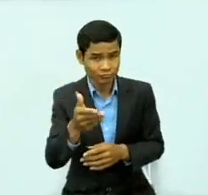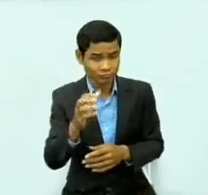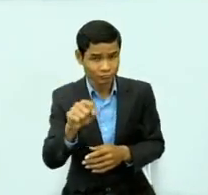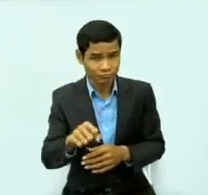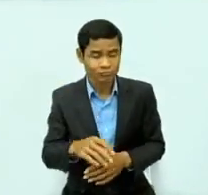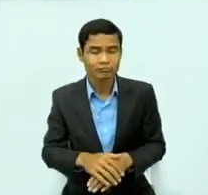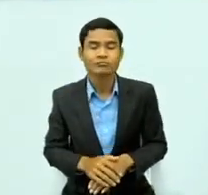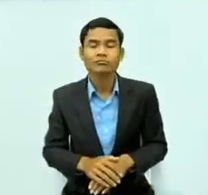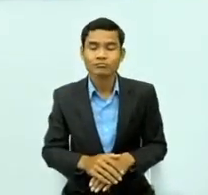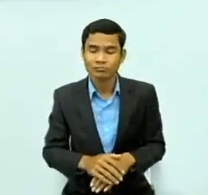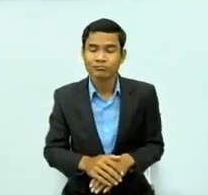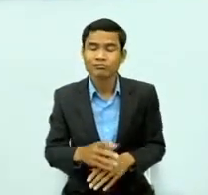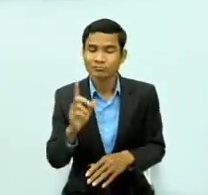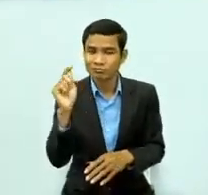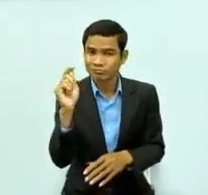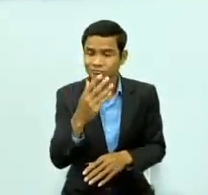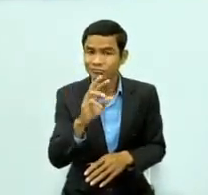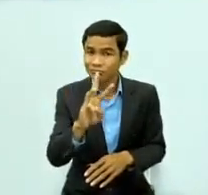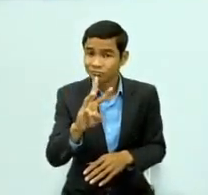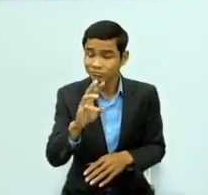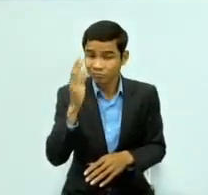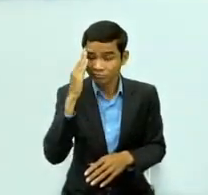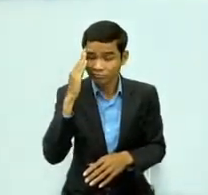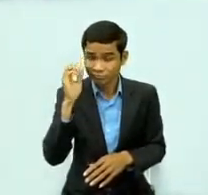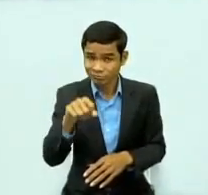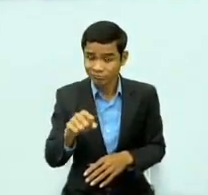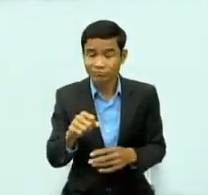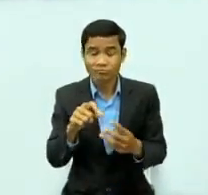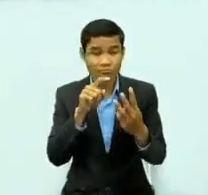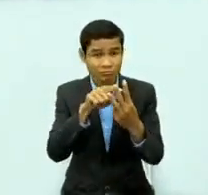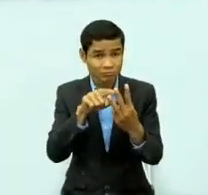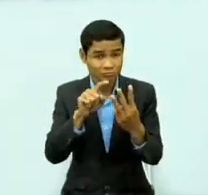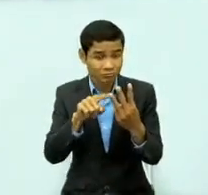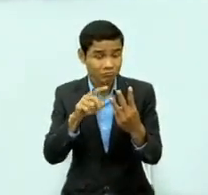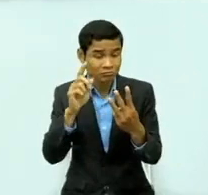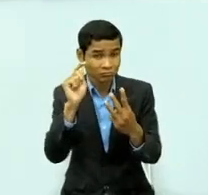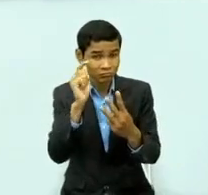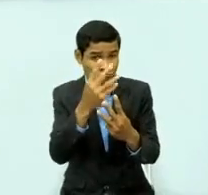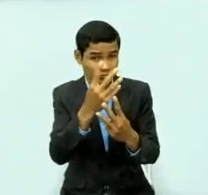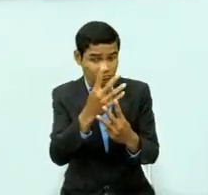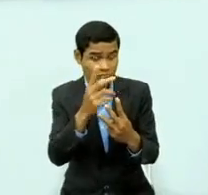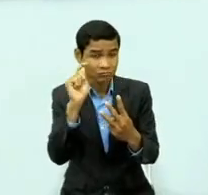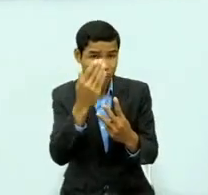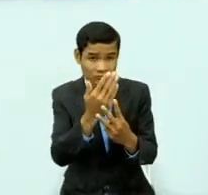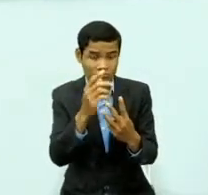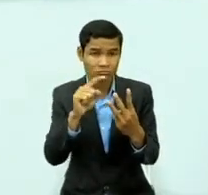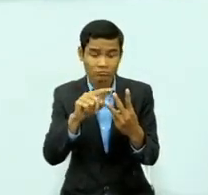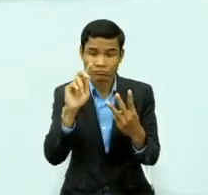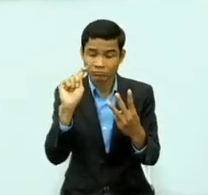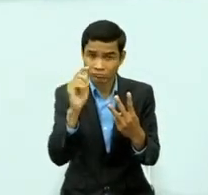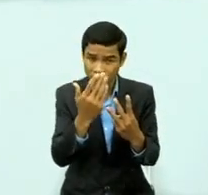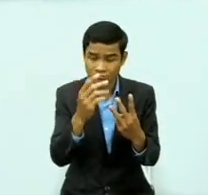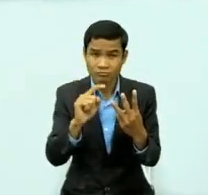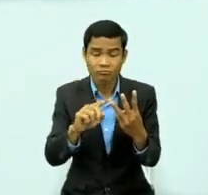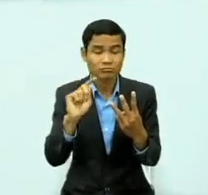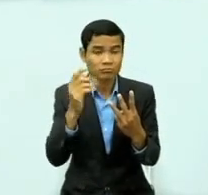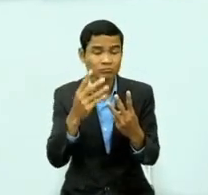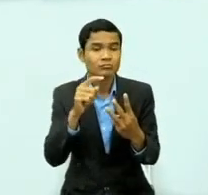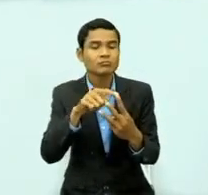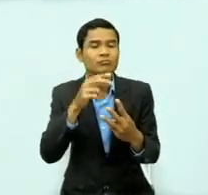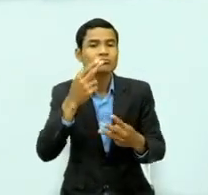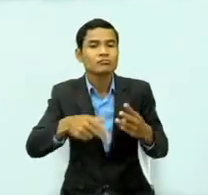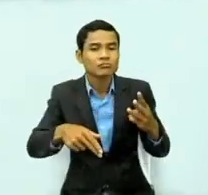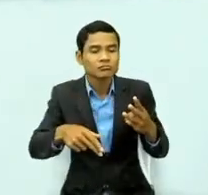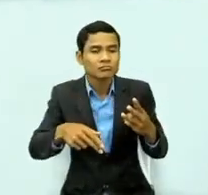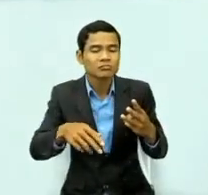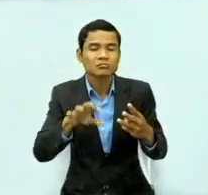ចាកូនស្គាល់រូបទាំង3ហ្នឹងកូនណោះចាឥឡូវកូនឆ្លើយមើលរូបទី1រូបអ្វីកូនចា